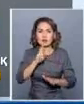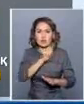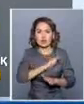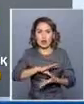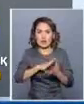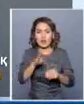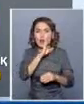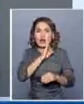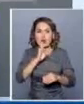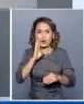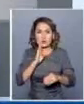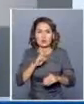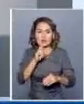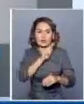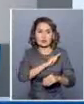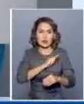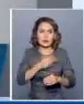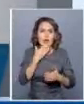жалпы сол әйелдердің қол астында